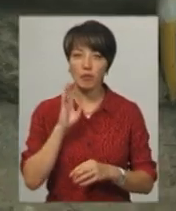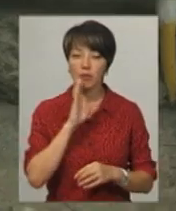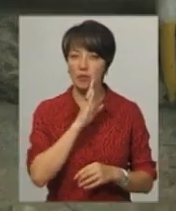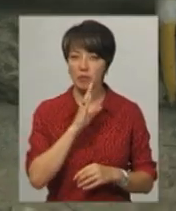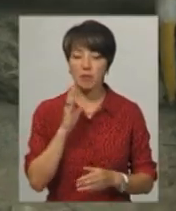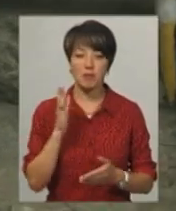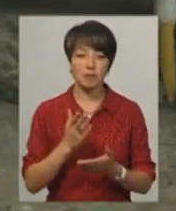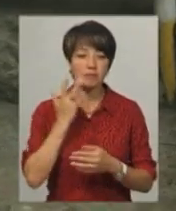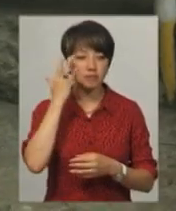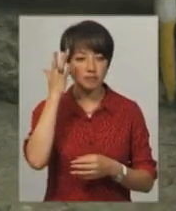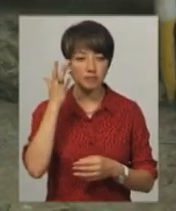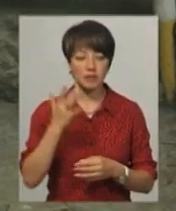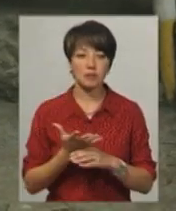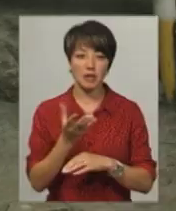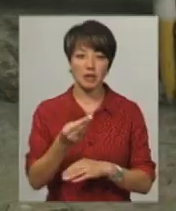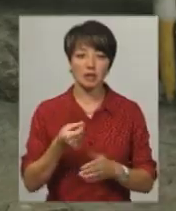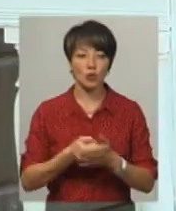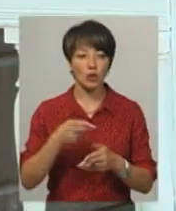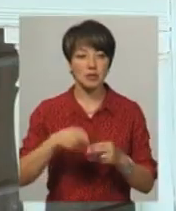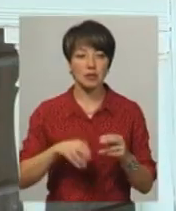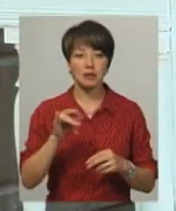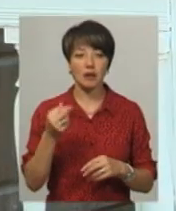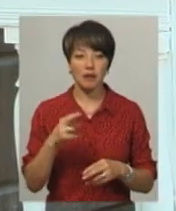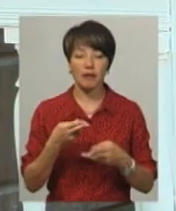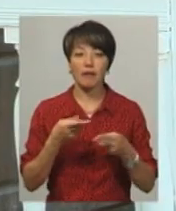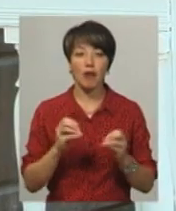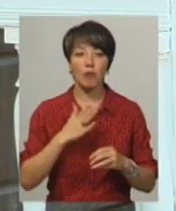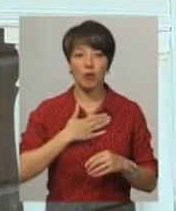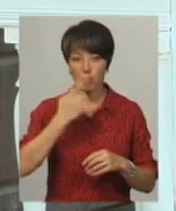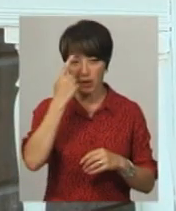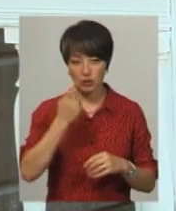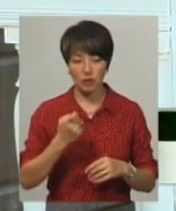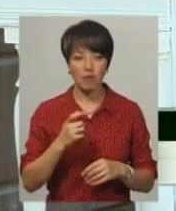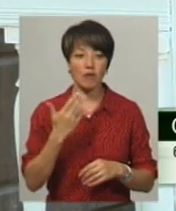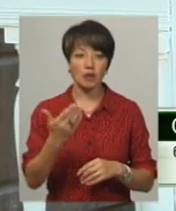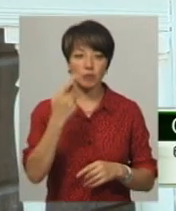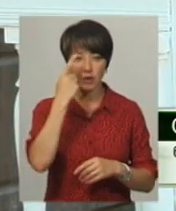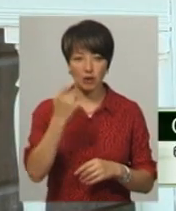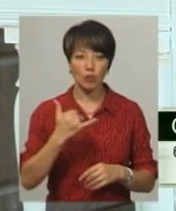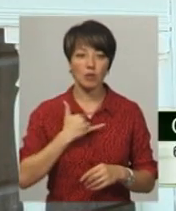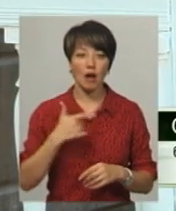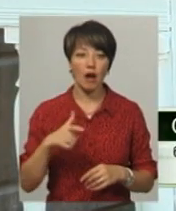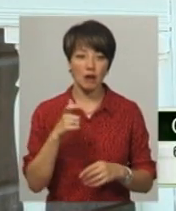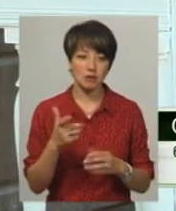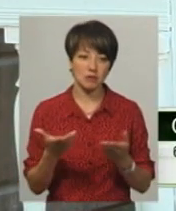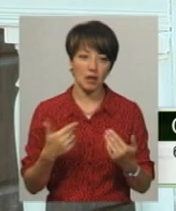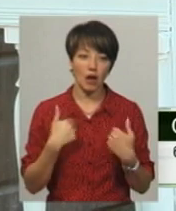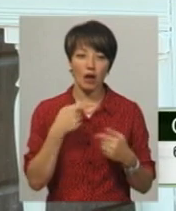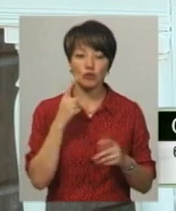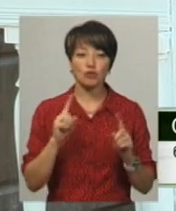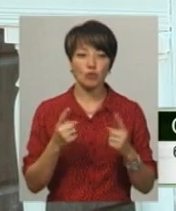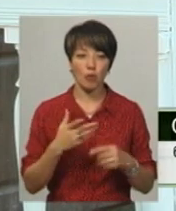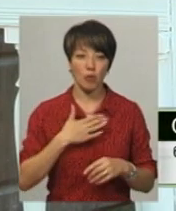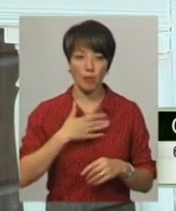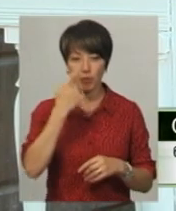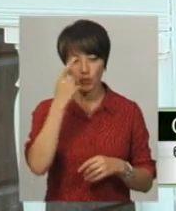вона мала намір 500 гривень сплатити до кінця травня. Де моє попередження? Ваше попередження в нас на газконторі. Я кажу, що це